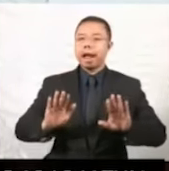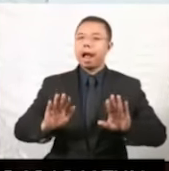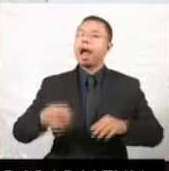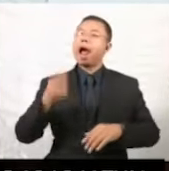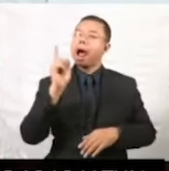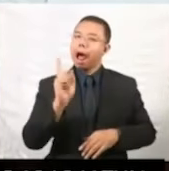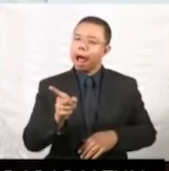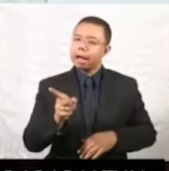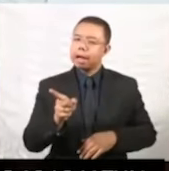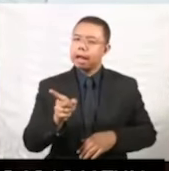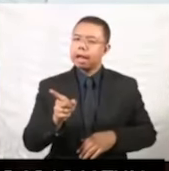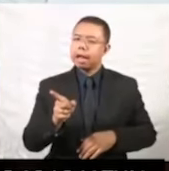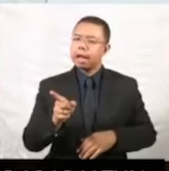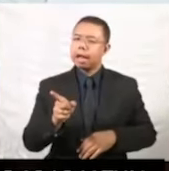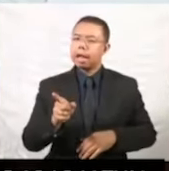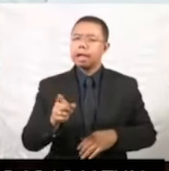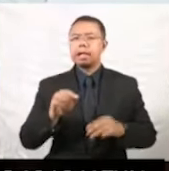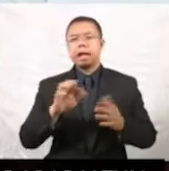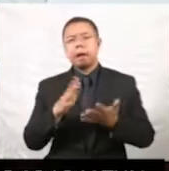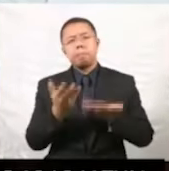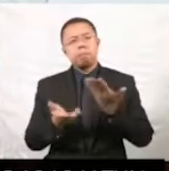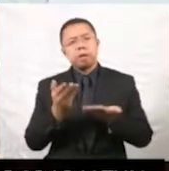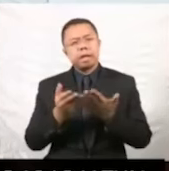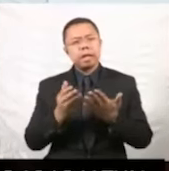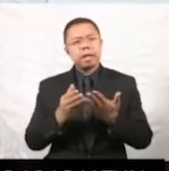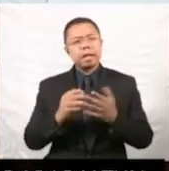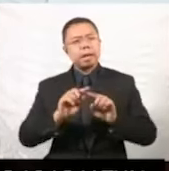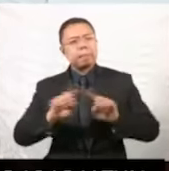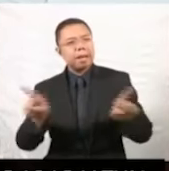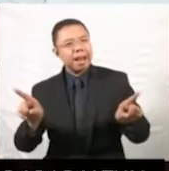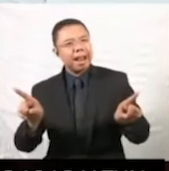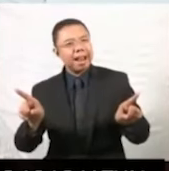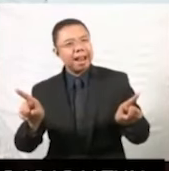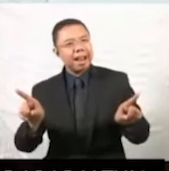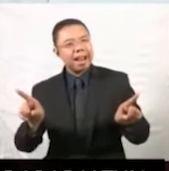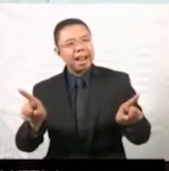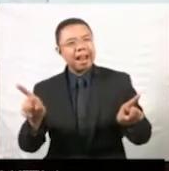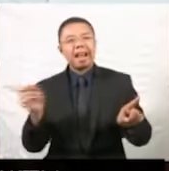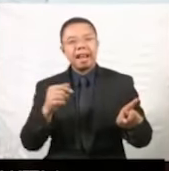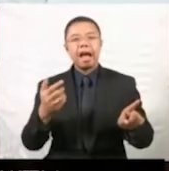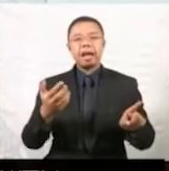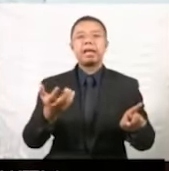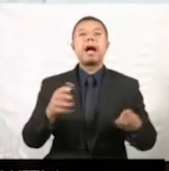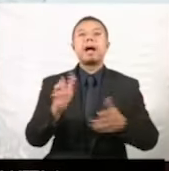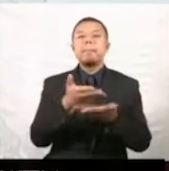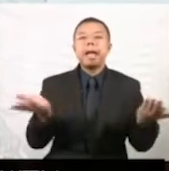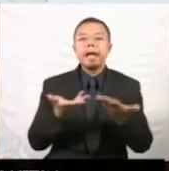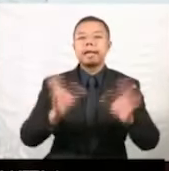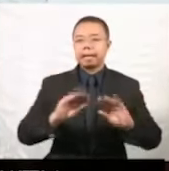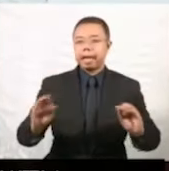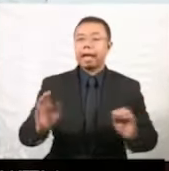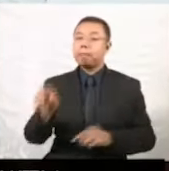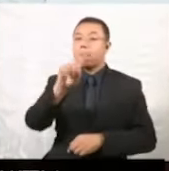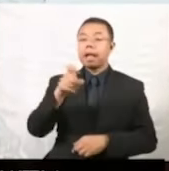ada sesuatu yang kontrari efek dengan yang Bapak lakukan Jadi kami